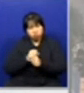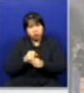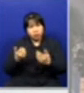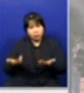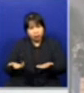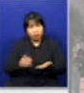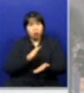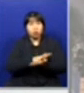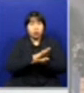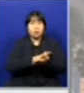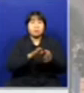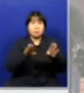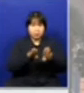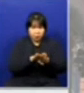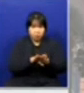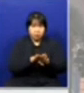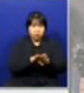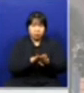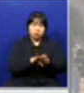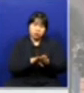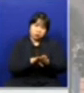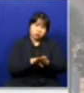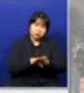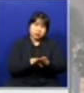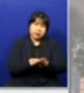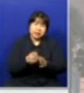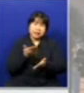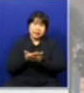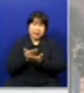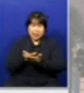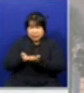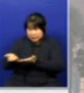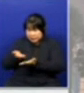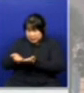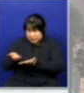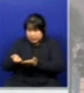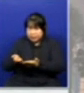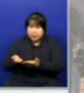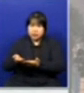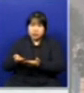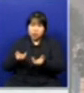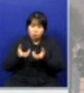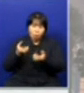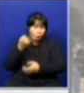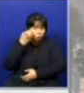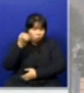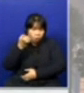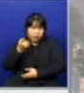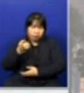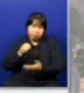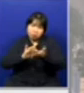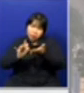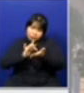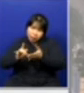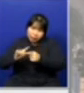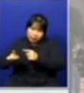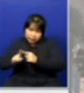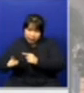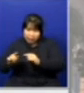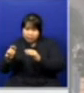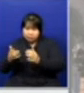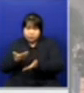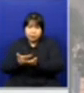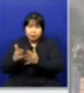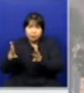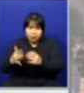ปิดแล้วถามว่าเงินจะไปซื้อให้เรียนออนไลน์ก็ยังไม่มีขนาดลูกหลายคนนี่ท่านประธานล